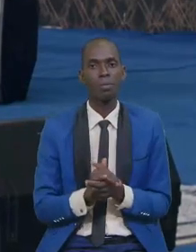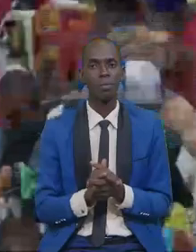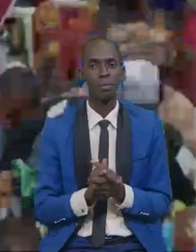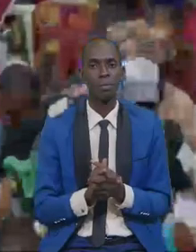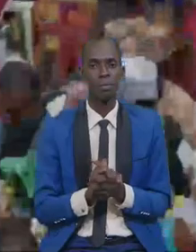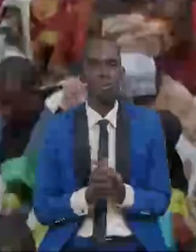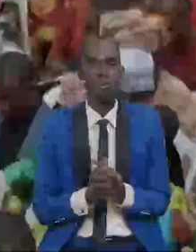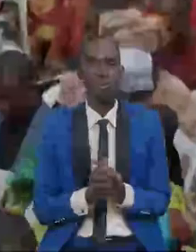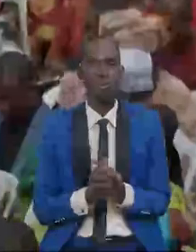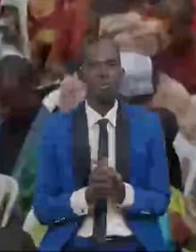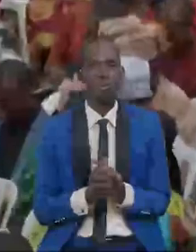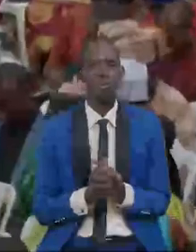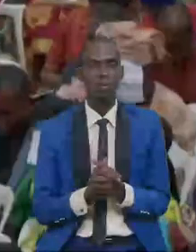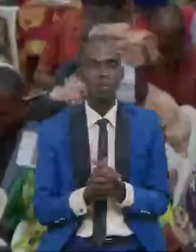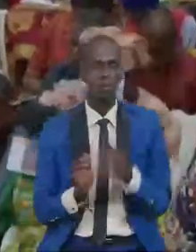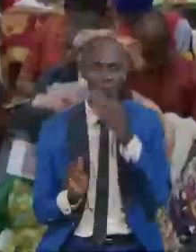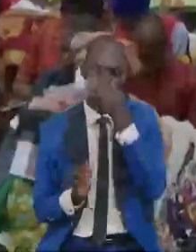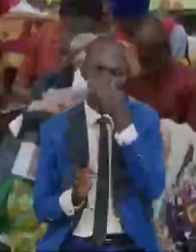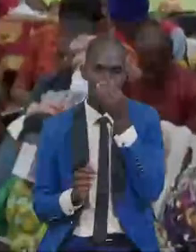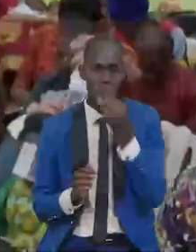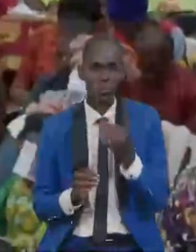point, nous considérons